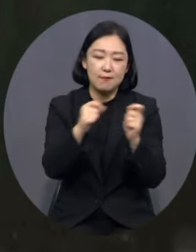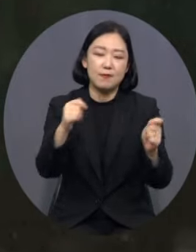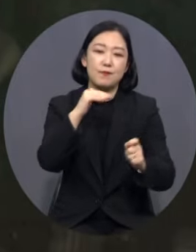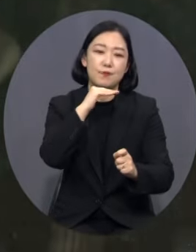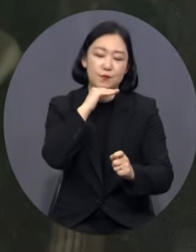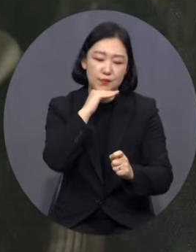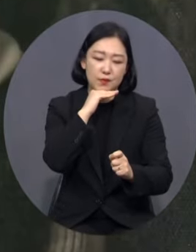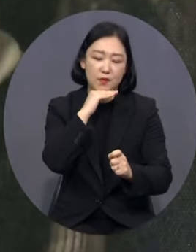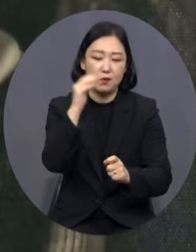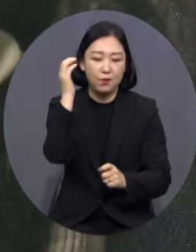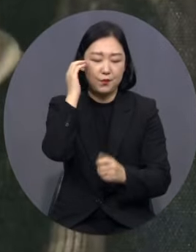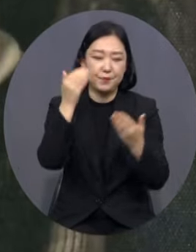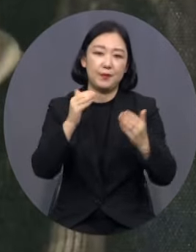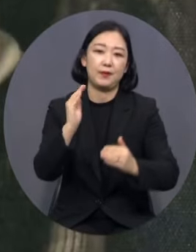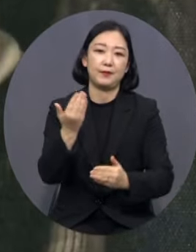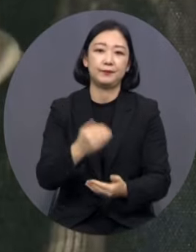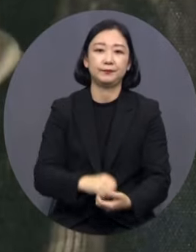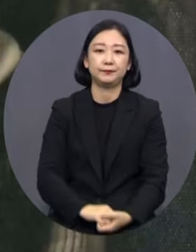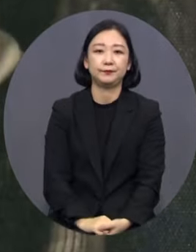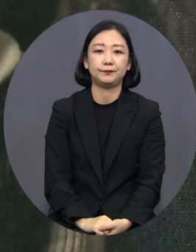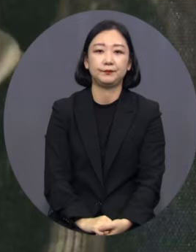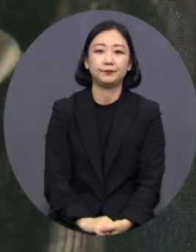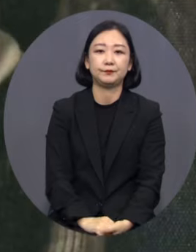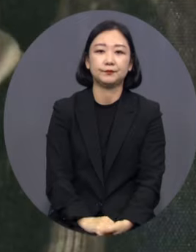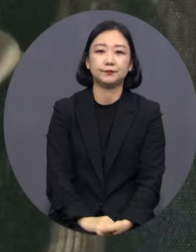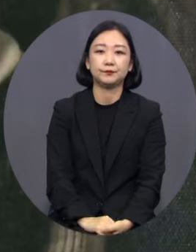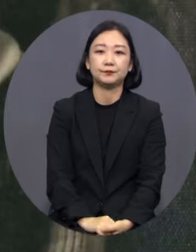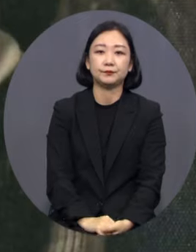시간 속에 치게 됐습니다 MBC 뉴스 하입니다